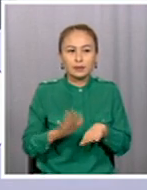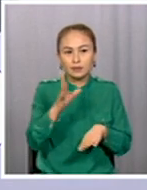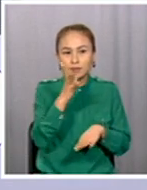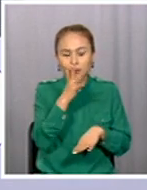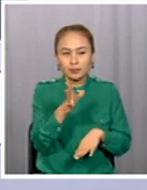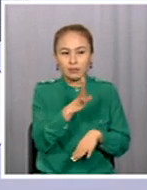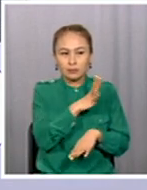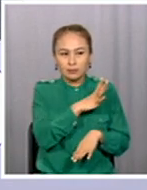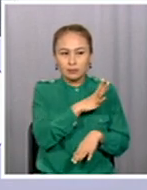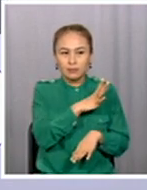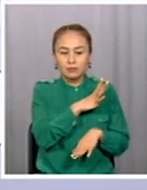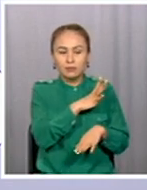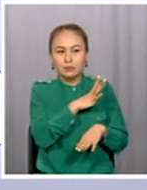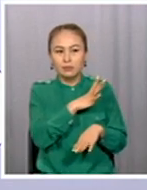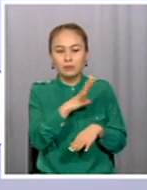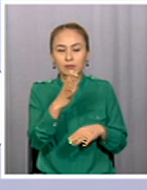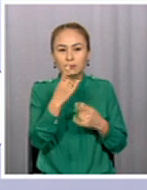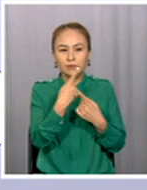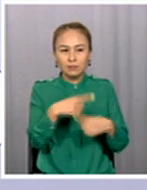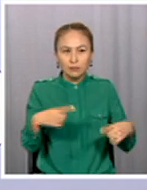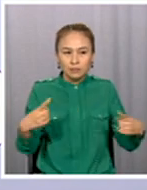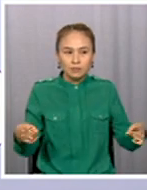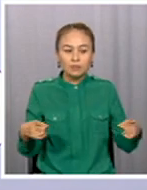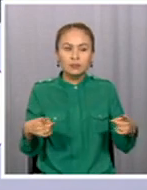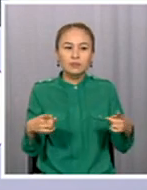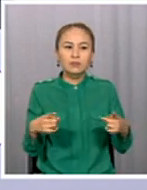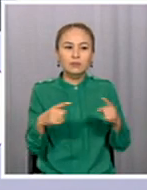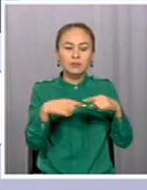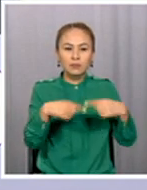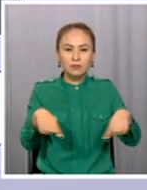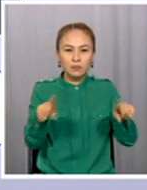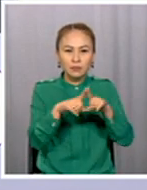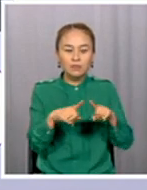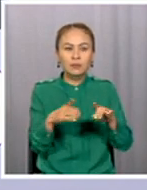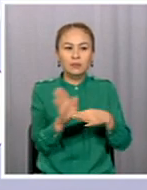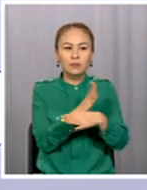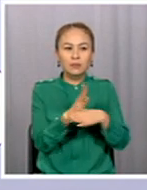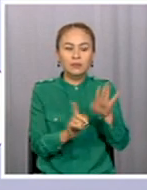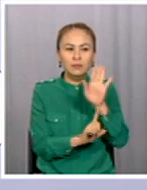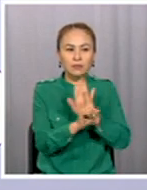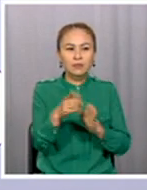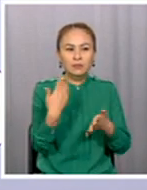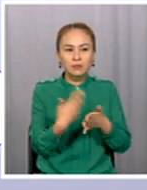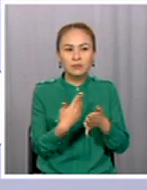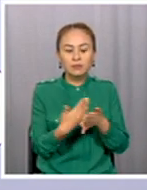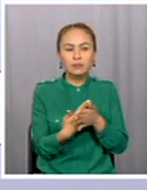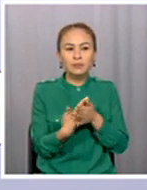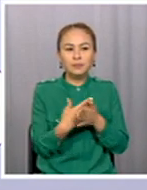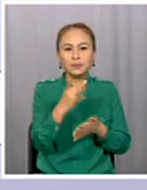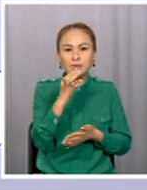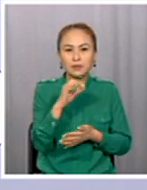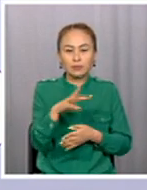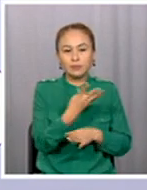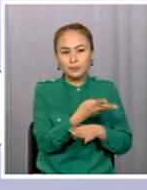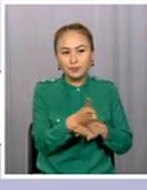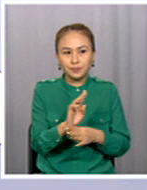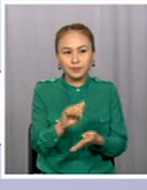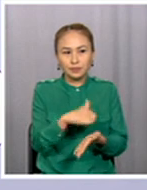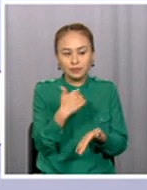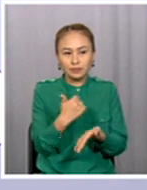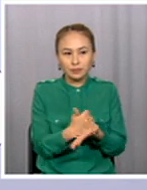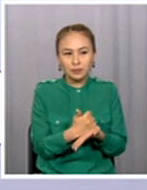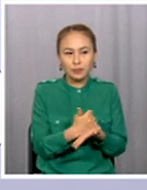Рим империясынан түрлі аймақтар бөлініп шыға бастады. Мысалы атап айтатын болсақ, Рим империясының батыс